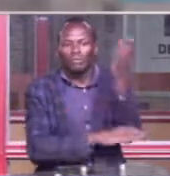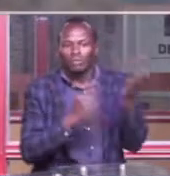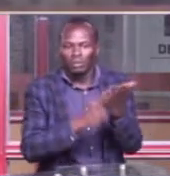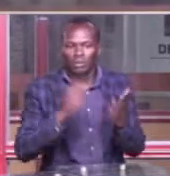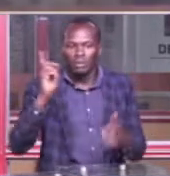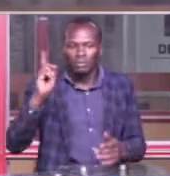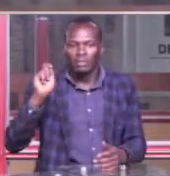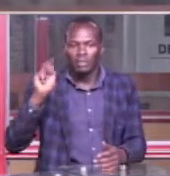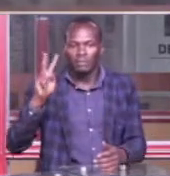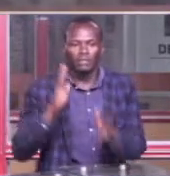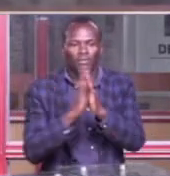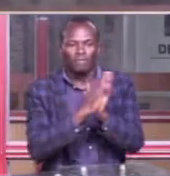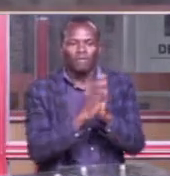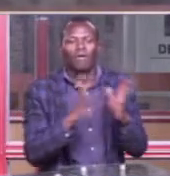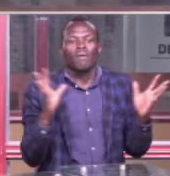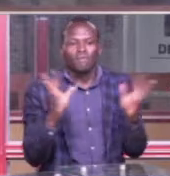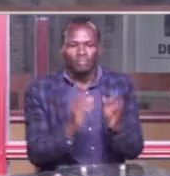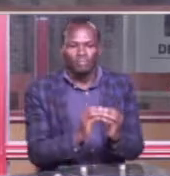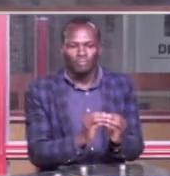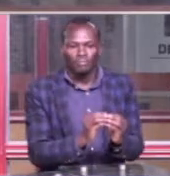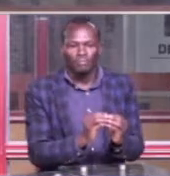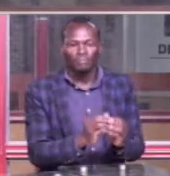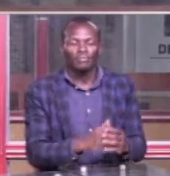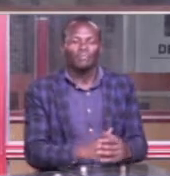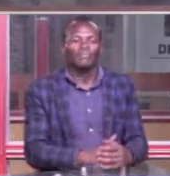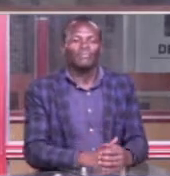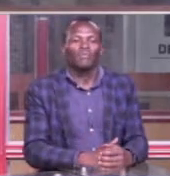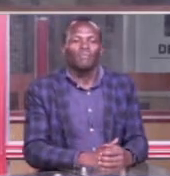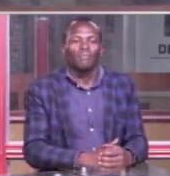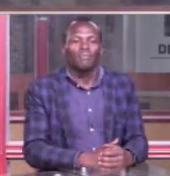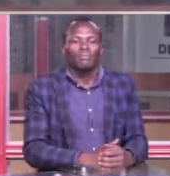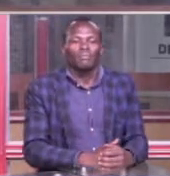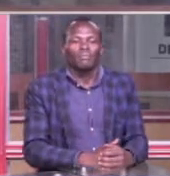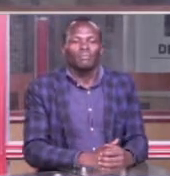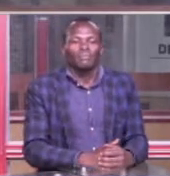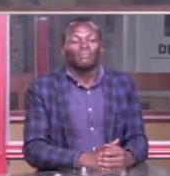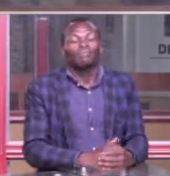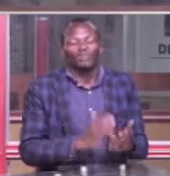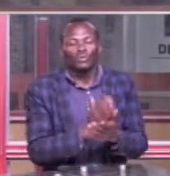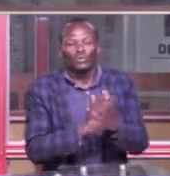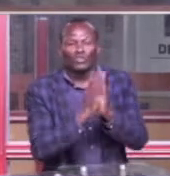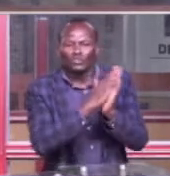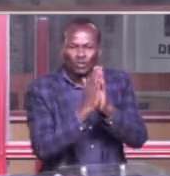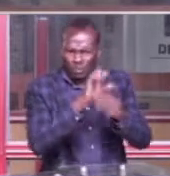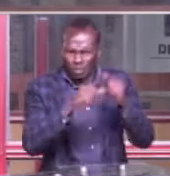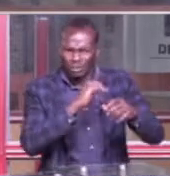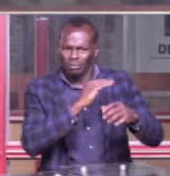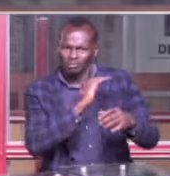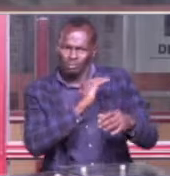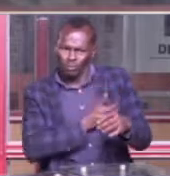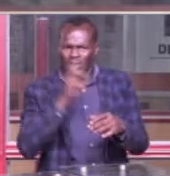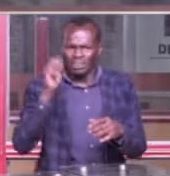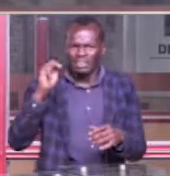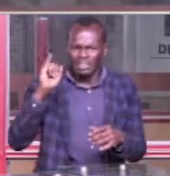Amasukkulumu. Ebyono ebyani tebigwa maloja tujagira maso nokubanga tubikutusako ebyenjawule bikira ko ebyo